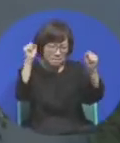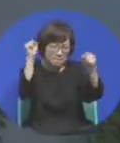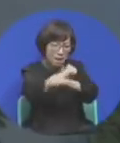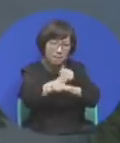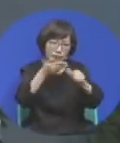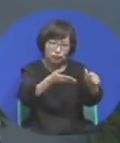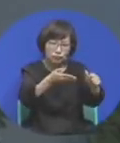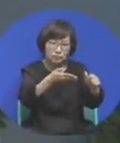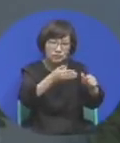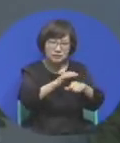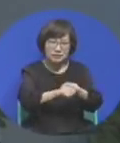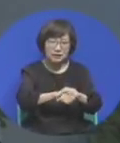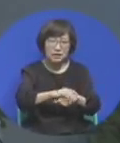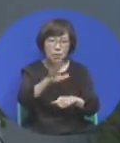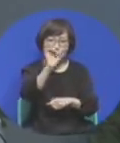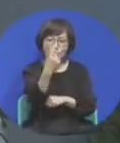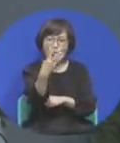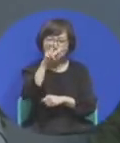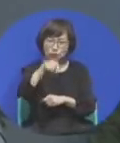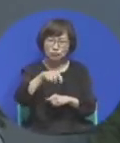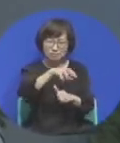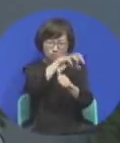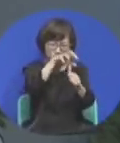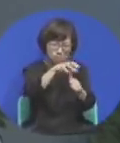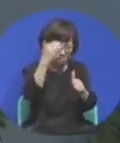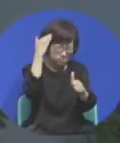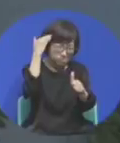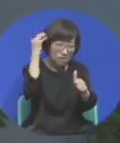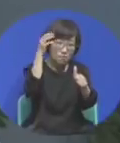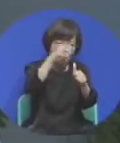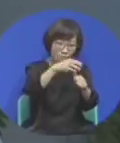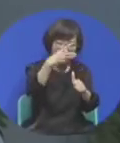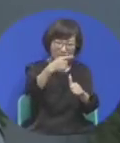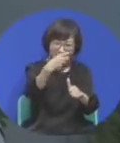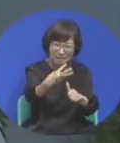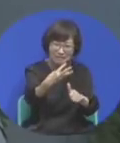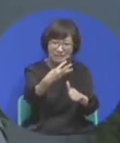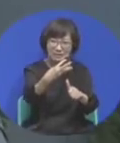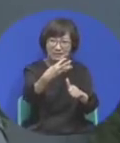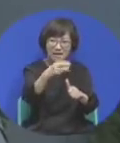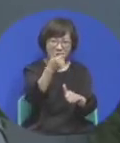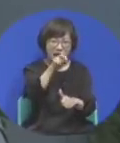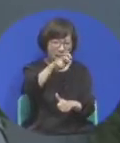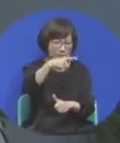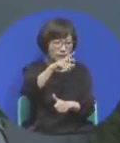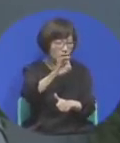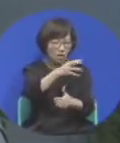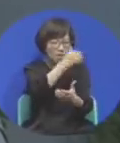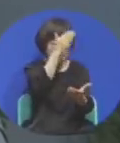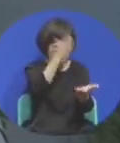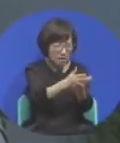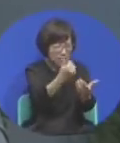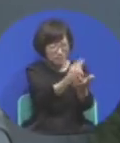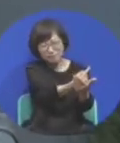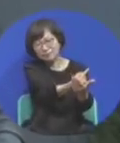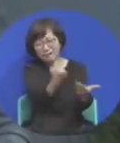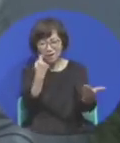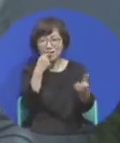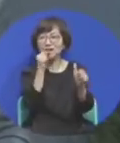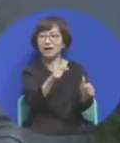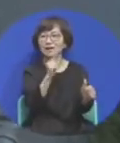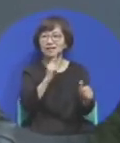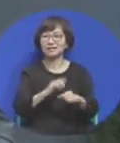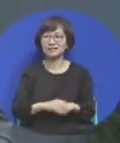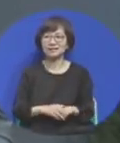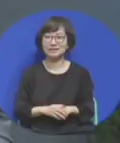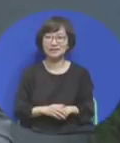나오라 그 말이에요. What that means is no longer be deceived by the trap, the frame, the snares that try to deceive you. Come out from that. 아니 깨달아